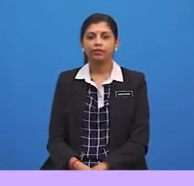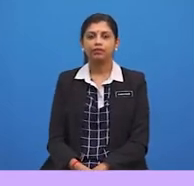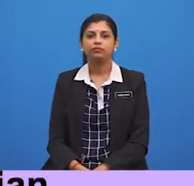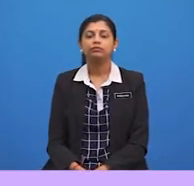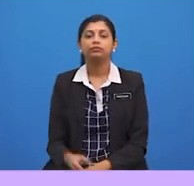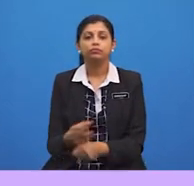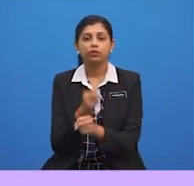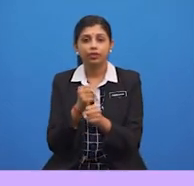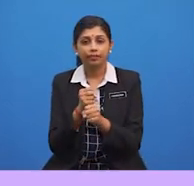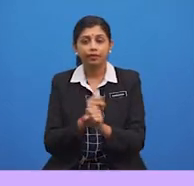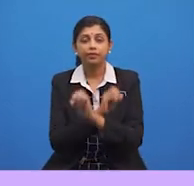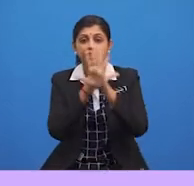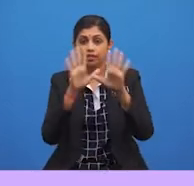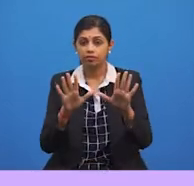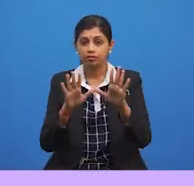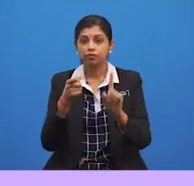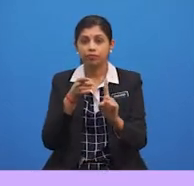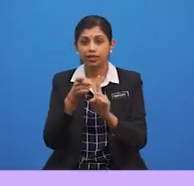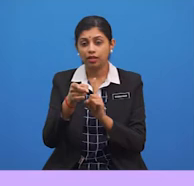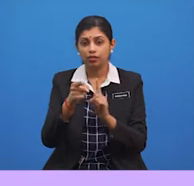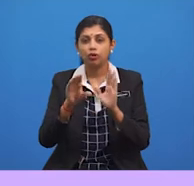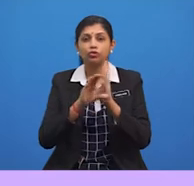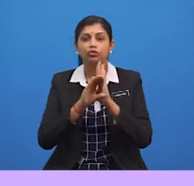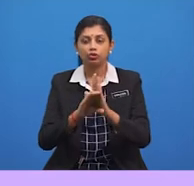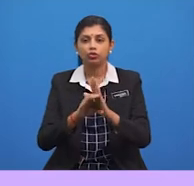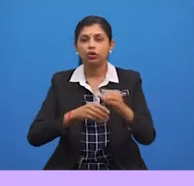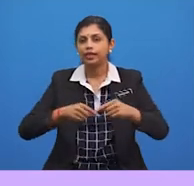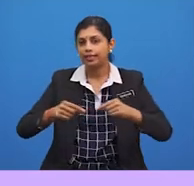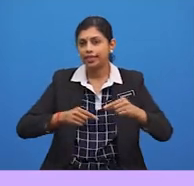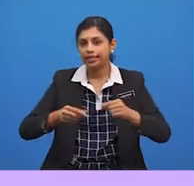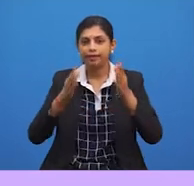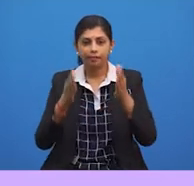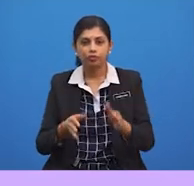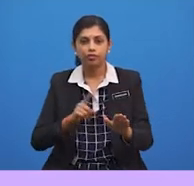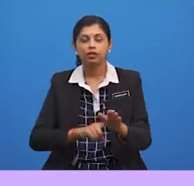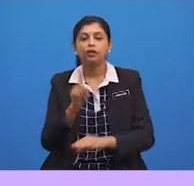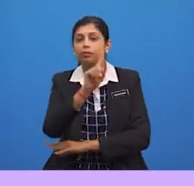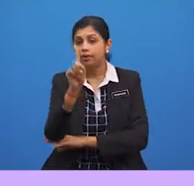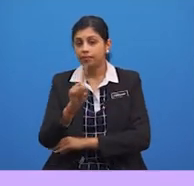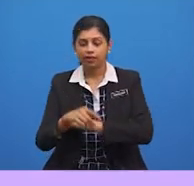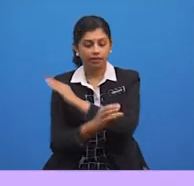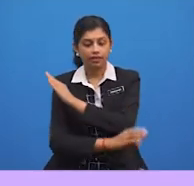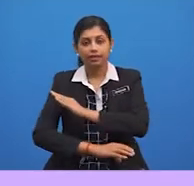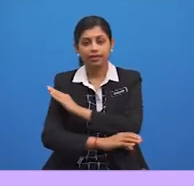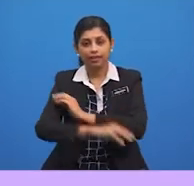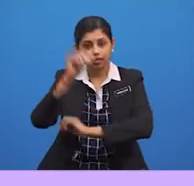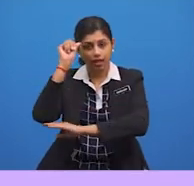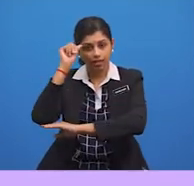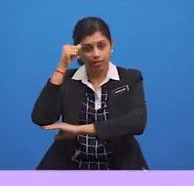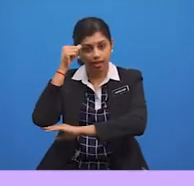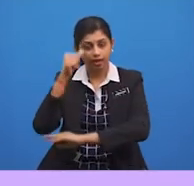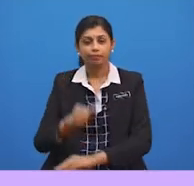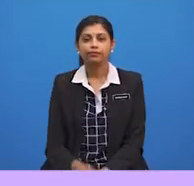dapat menjelaskan melalui contoh kegiatan manusia di mana-mana